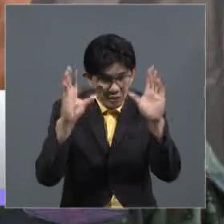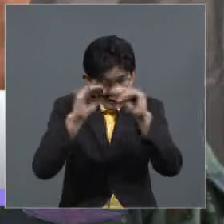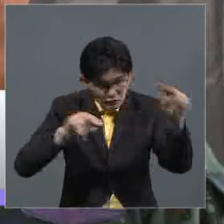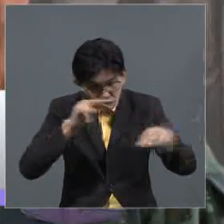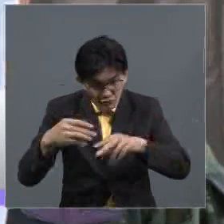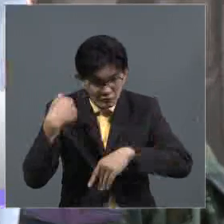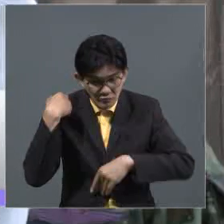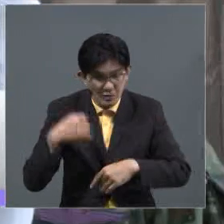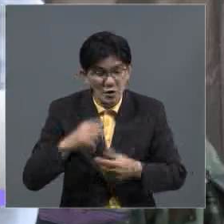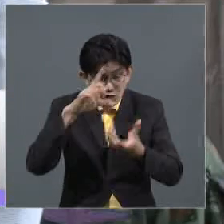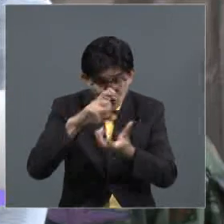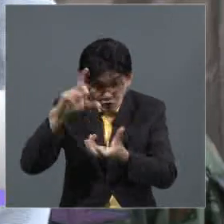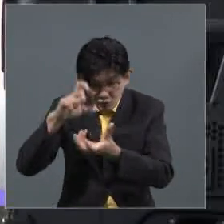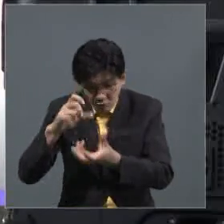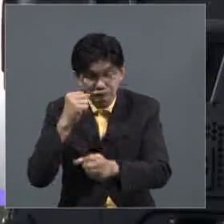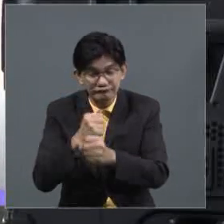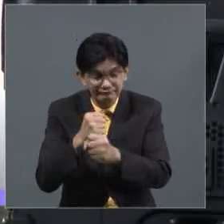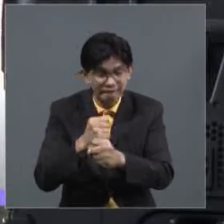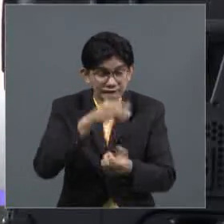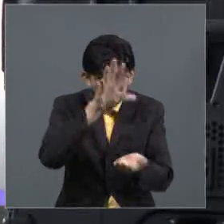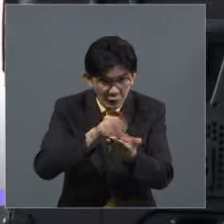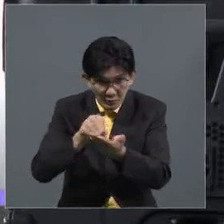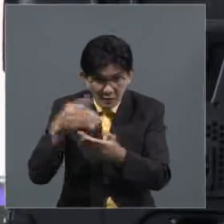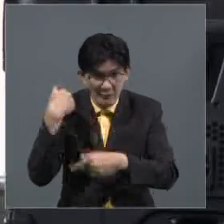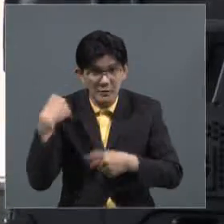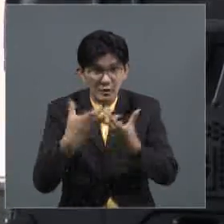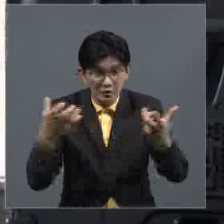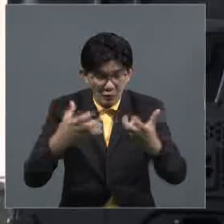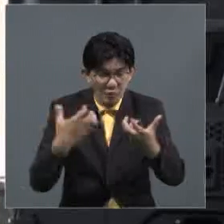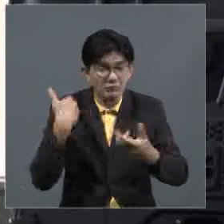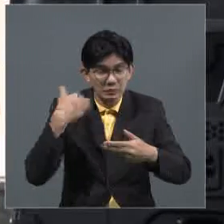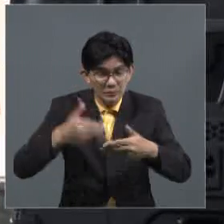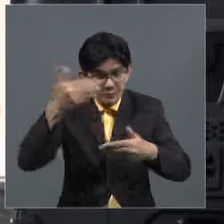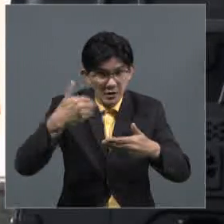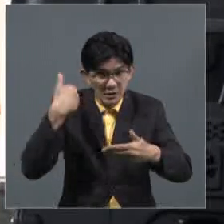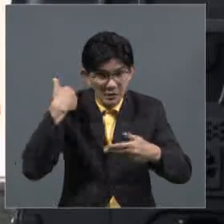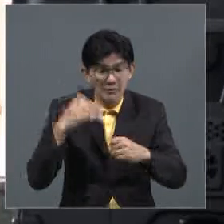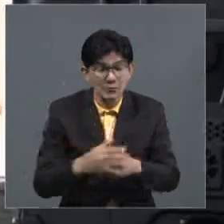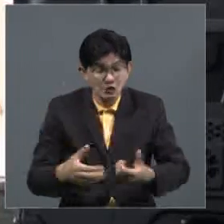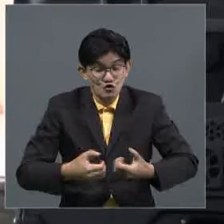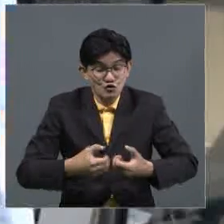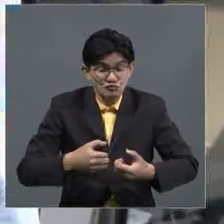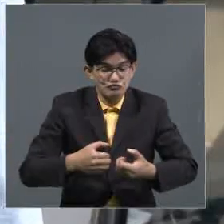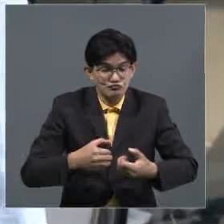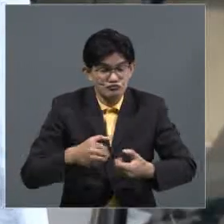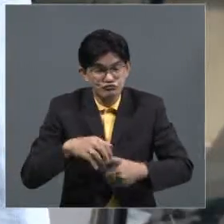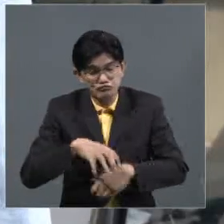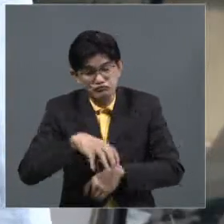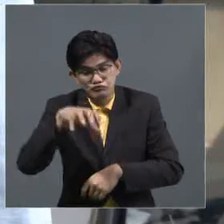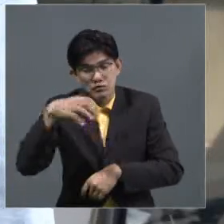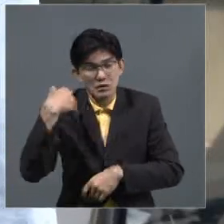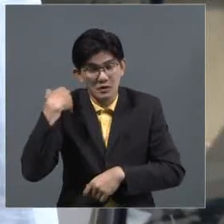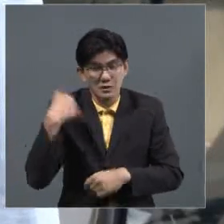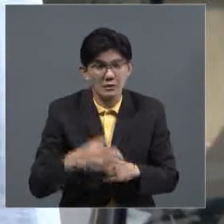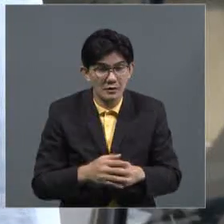กล้องบันทึกการปฏิบัติงานแบบบุคคลอุปกรณ์ตั้งด่านระบบต่อต้านอากาศยานไร้คนขับแผงโซล่าเซลล์